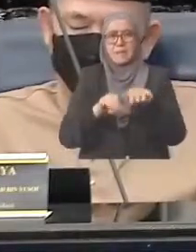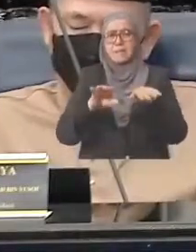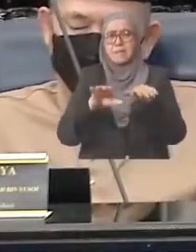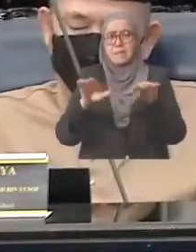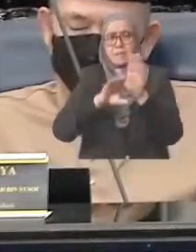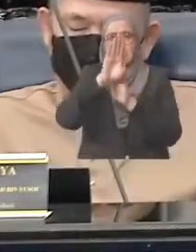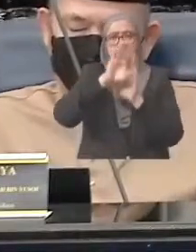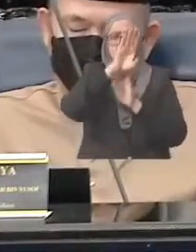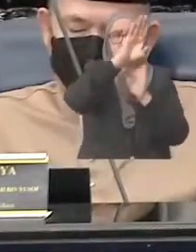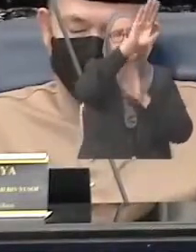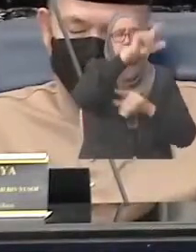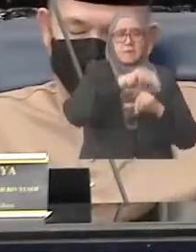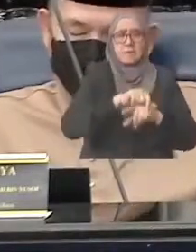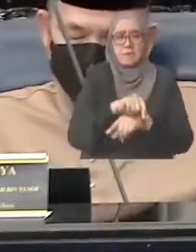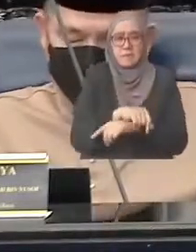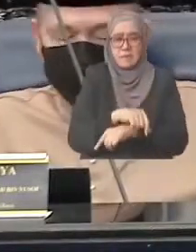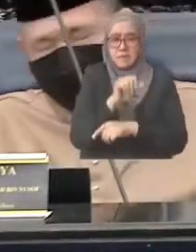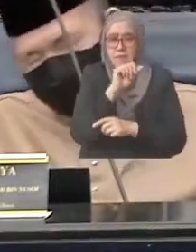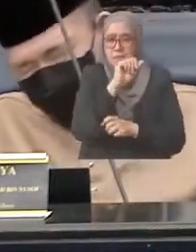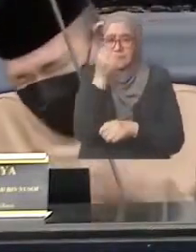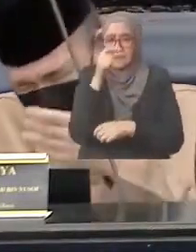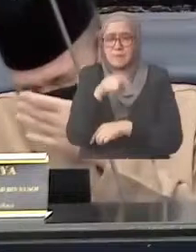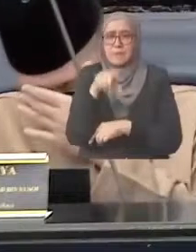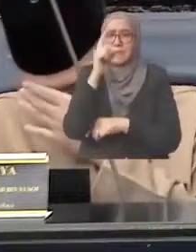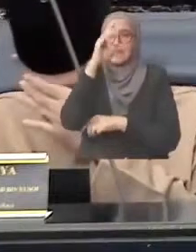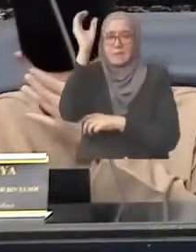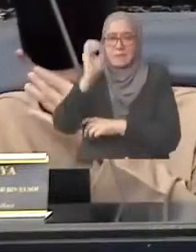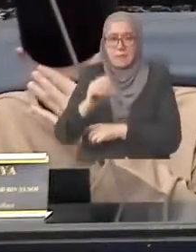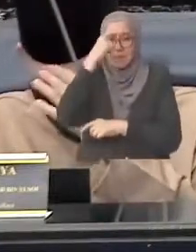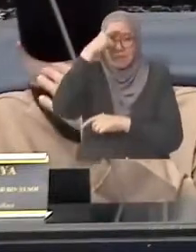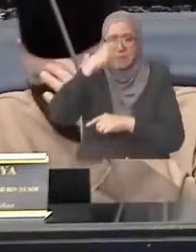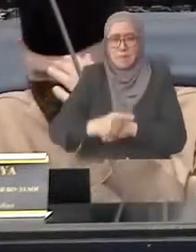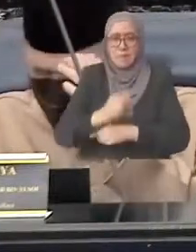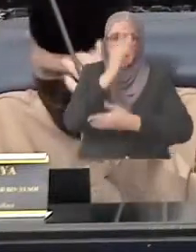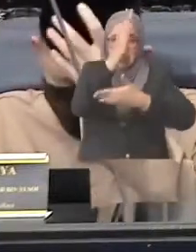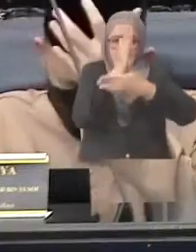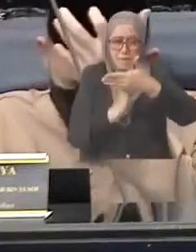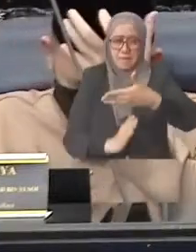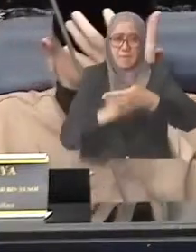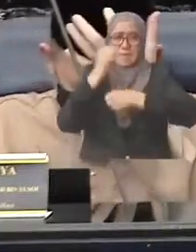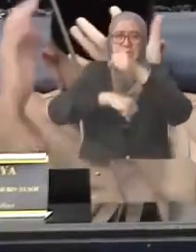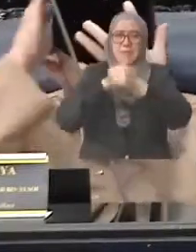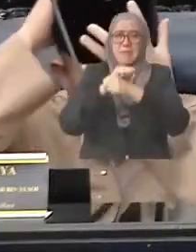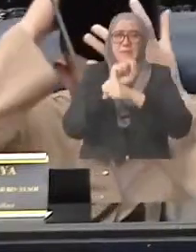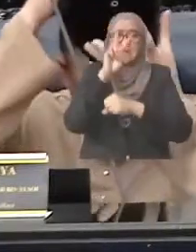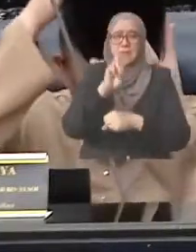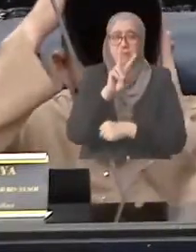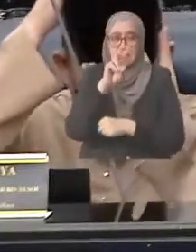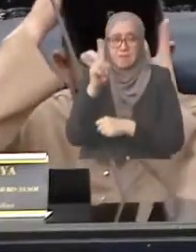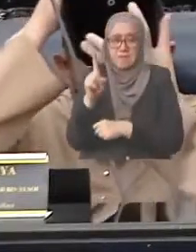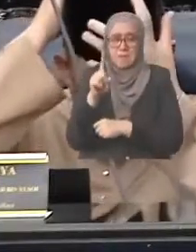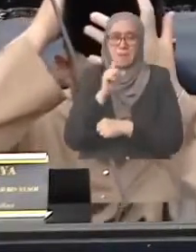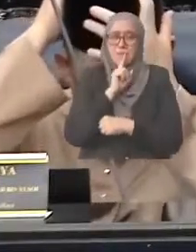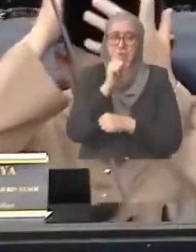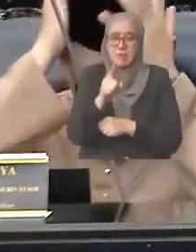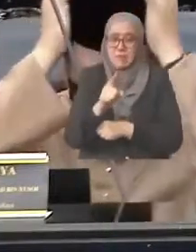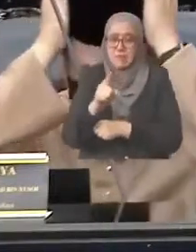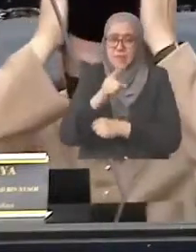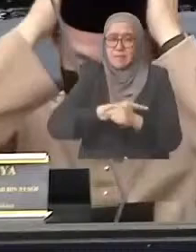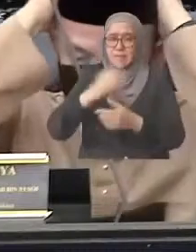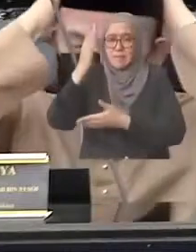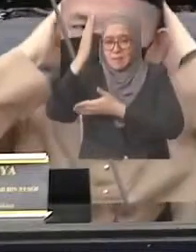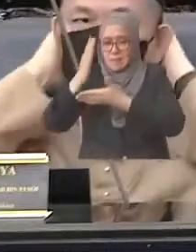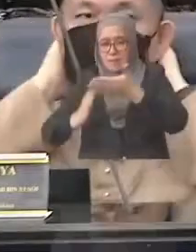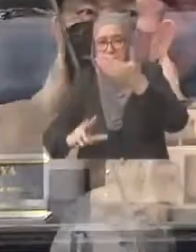100 stakat separuh pertama 2021 walaupun suku ketiga tahun ini dijangkau terkesan